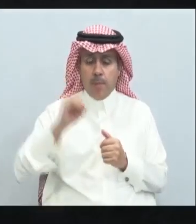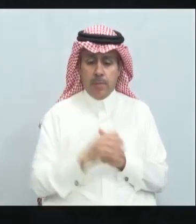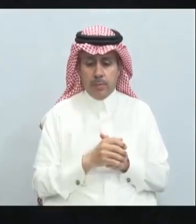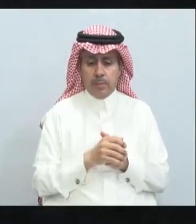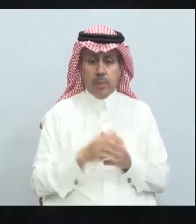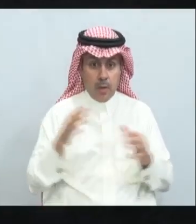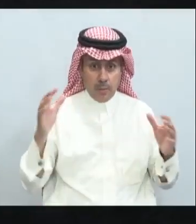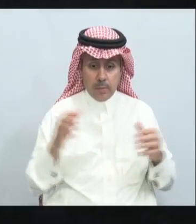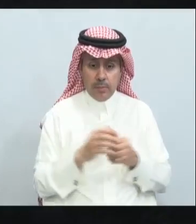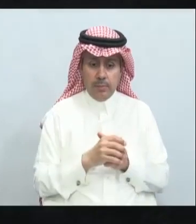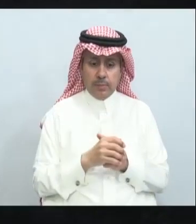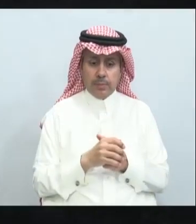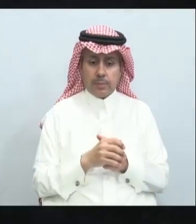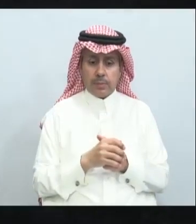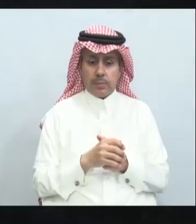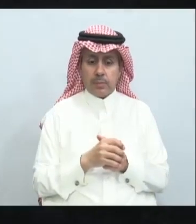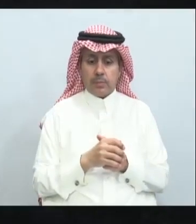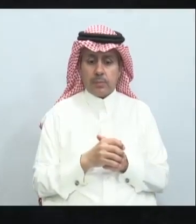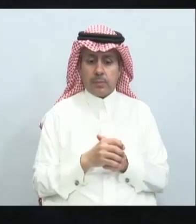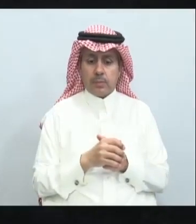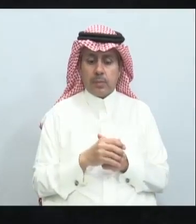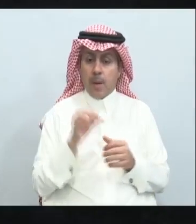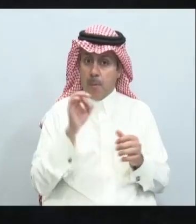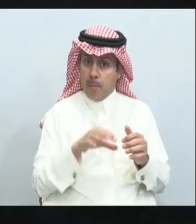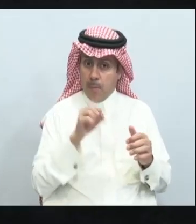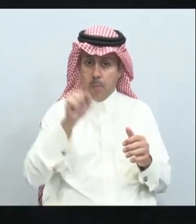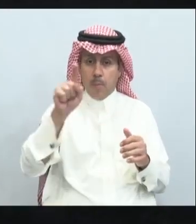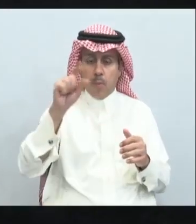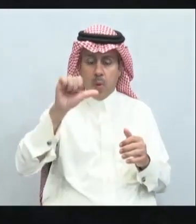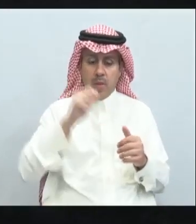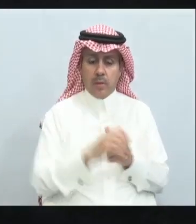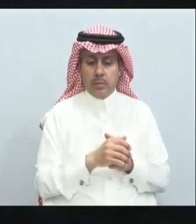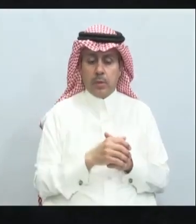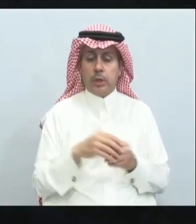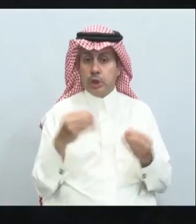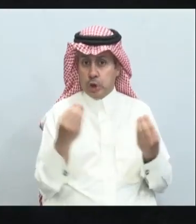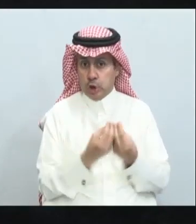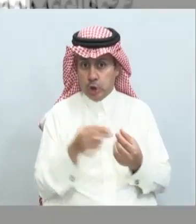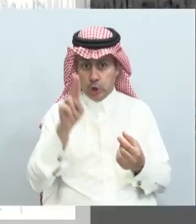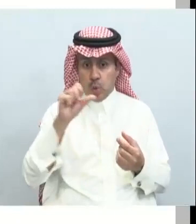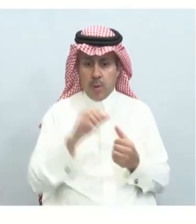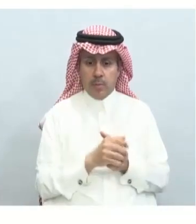لماذا لانهم يحقنون باكثر من بويضه وبالتالي تكثر التوائم